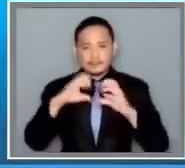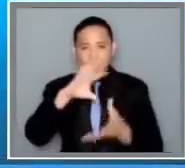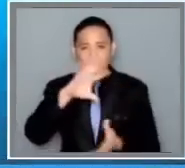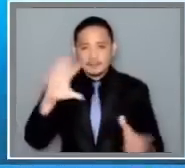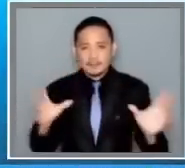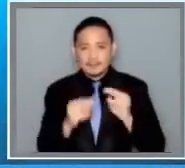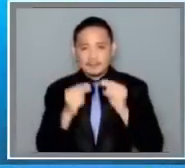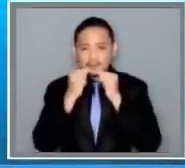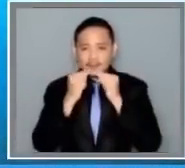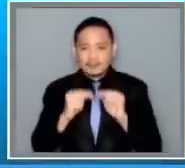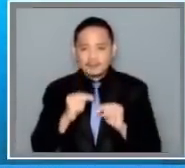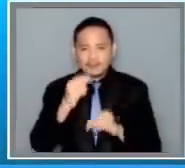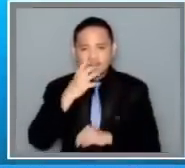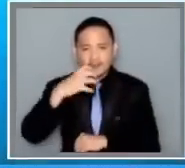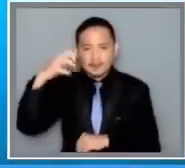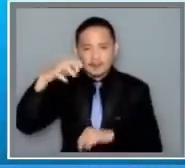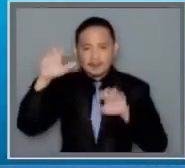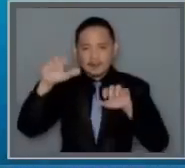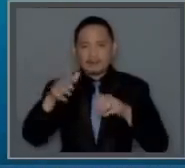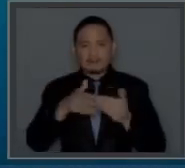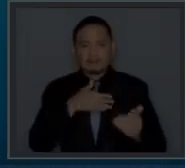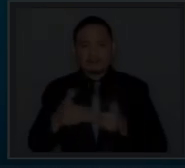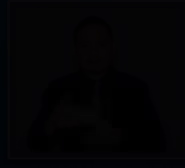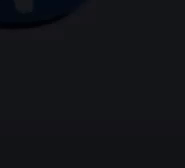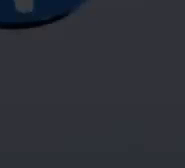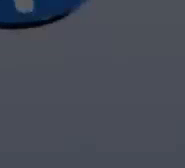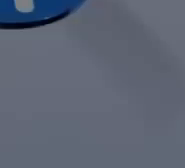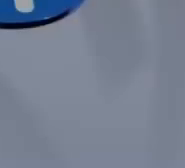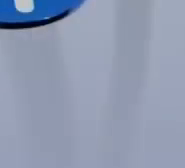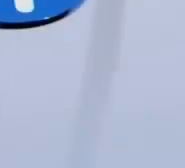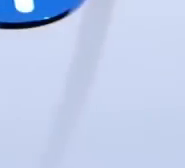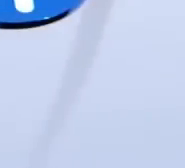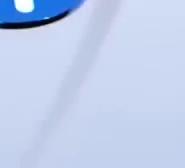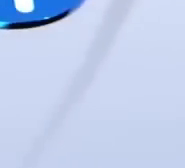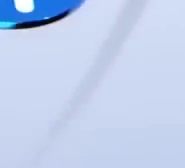Center. Maasahan, anuman ang panahon.